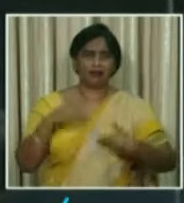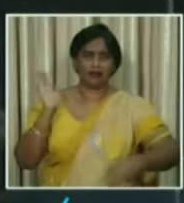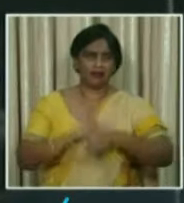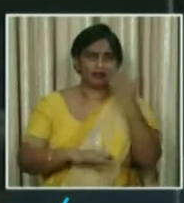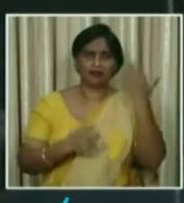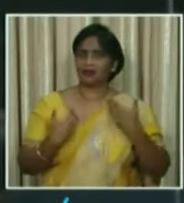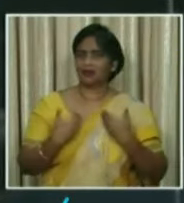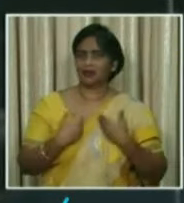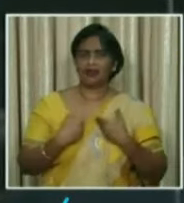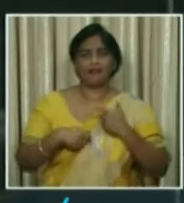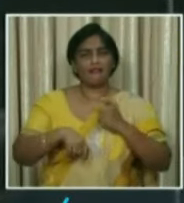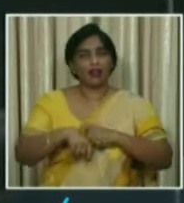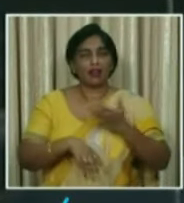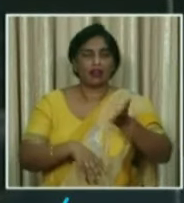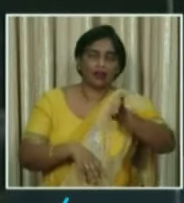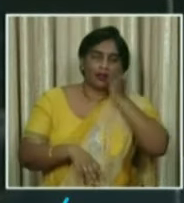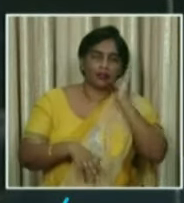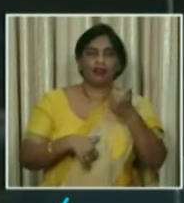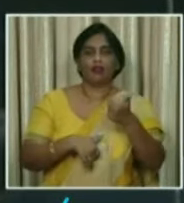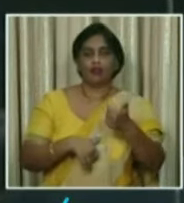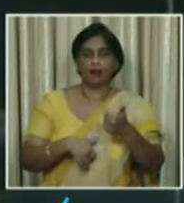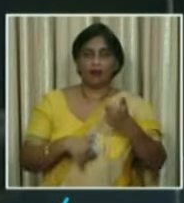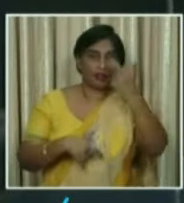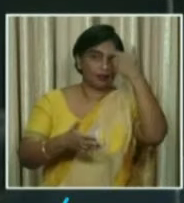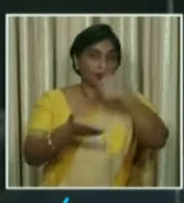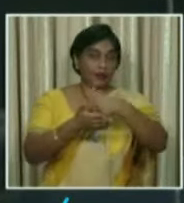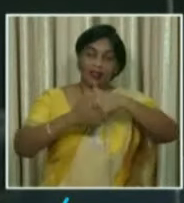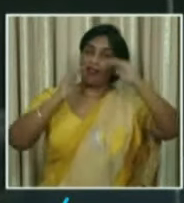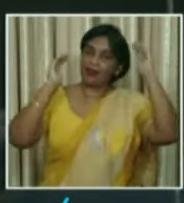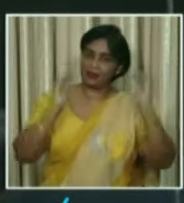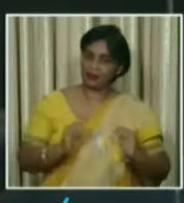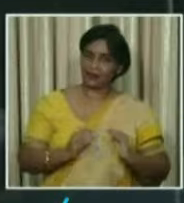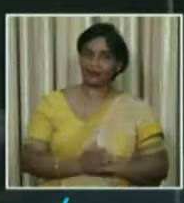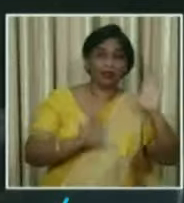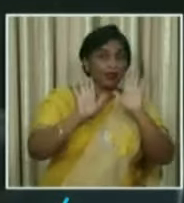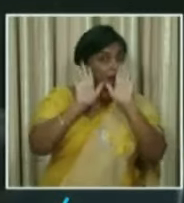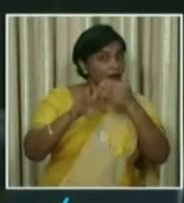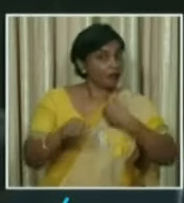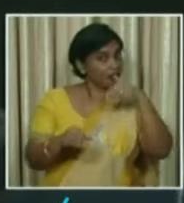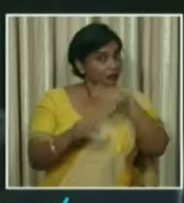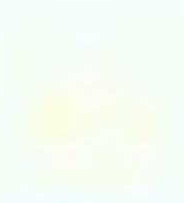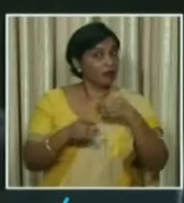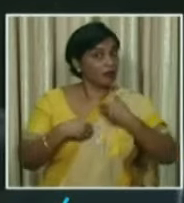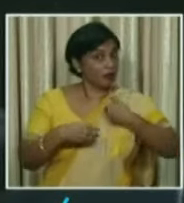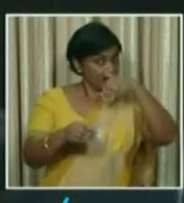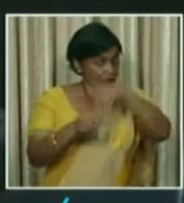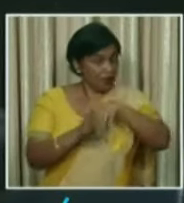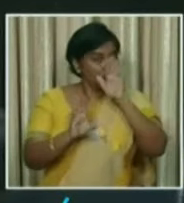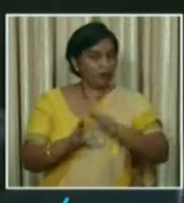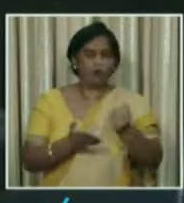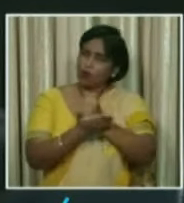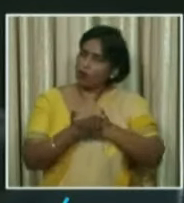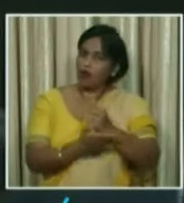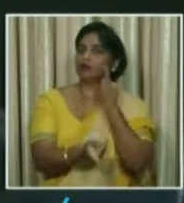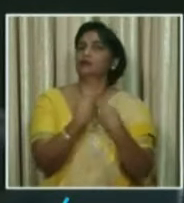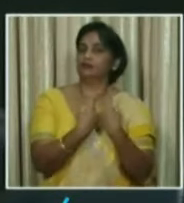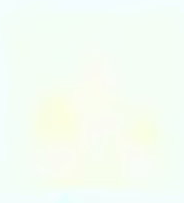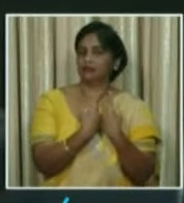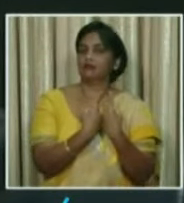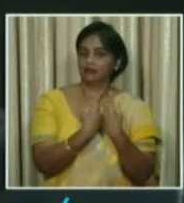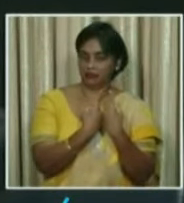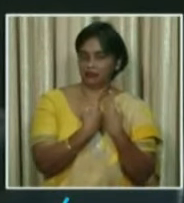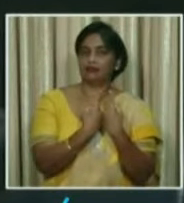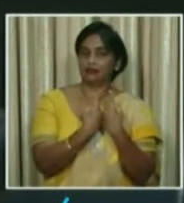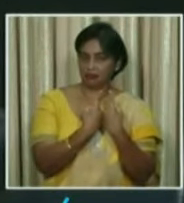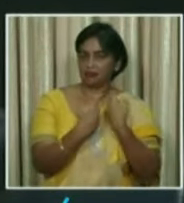මට වෙලාවට නිදා ගන්න හරි පුළුවන්. මගේ ආතතියත් අඩු වෙනවා. හැබැයි මම ඉන්නකම් මේ හැමදේම හොයනවා.